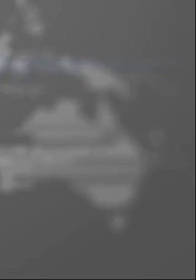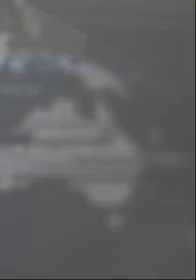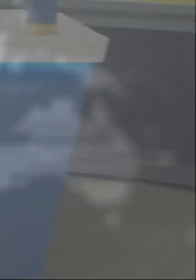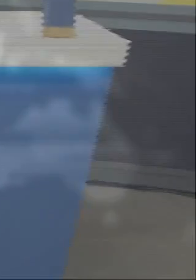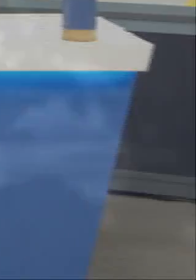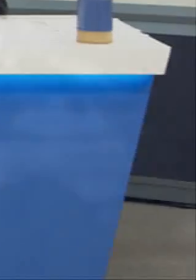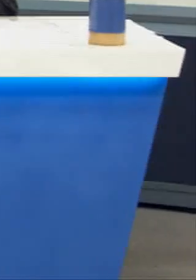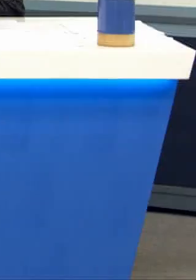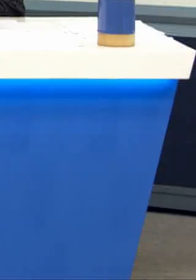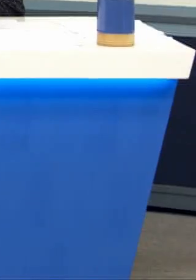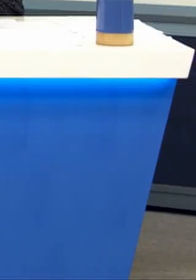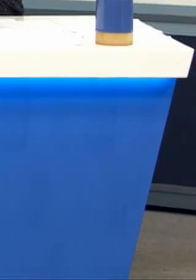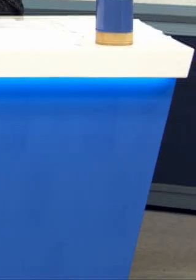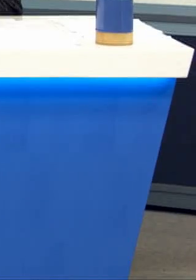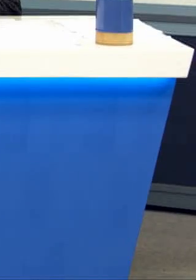ก็